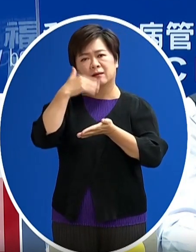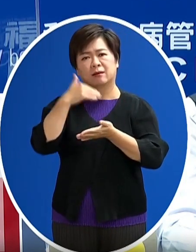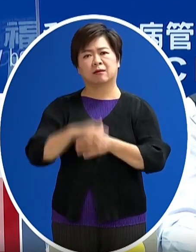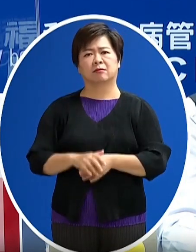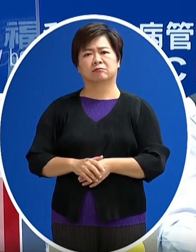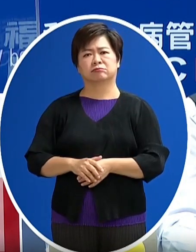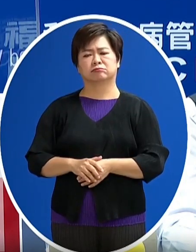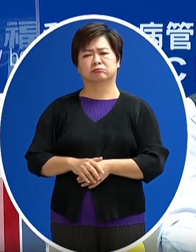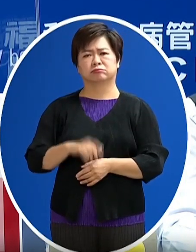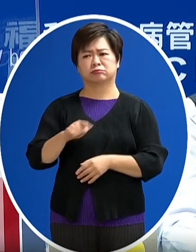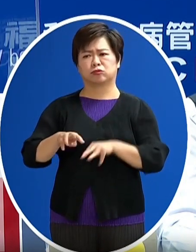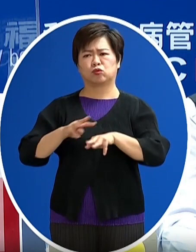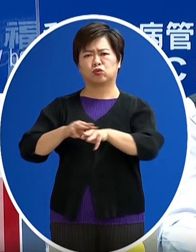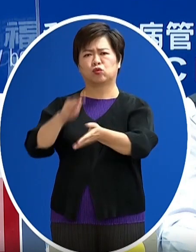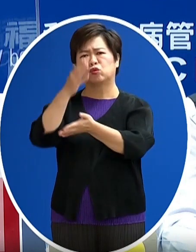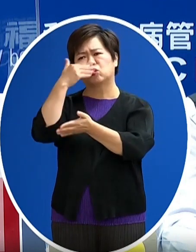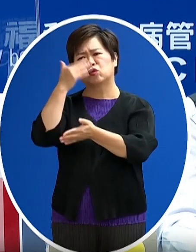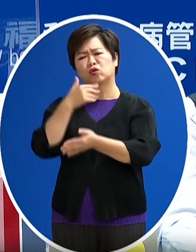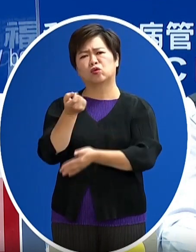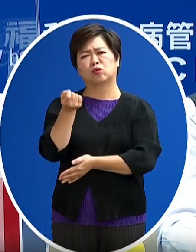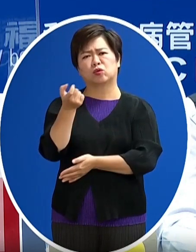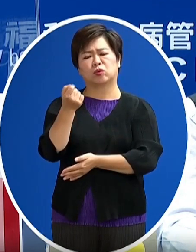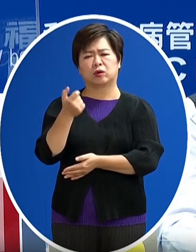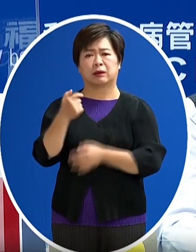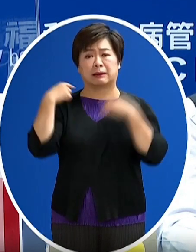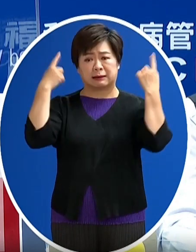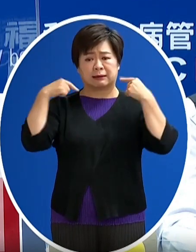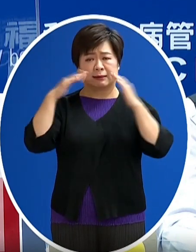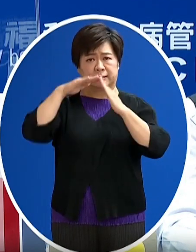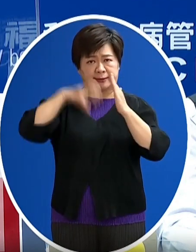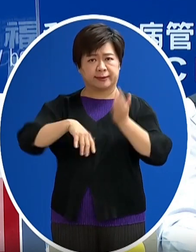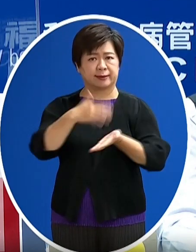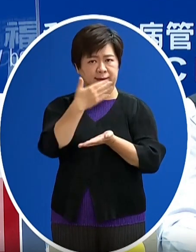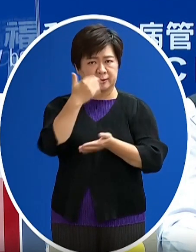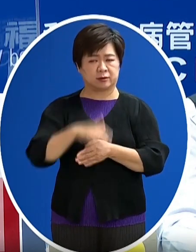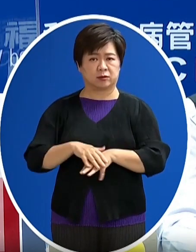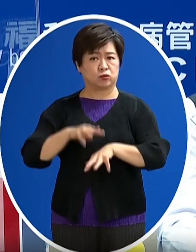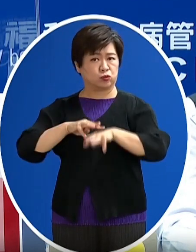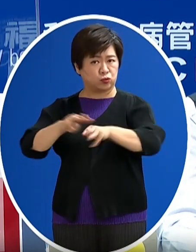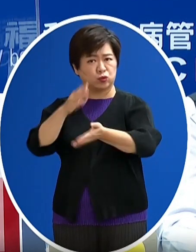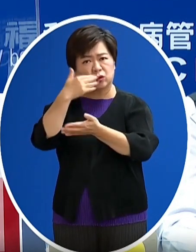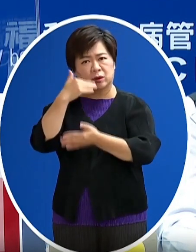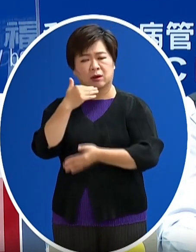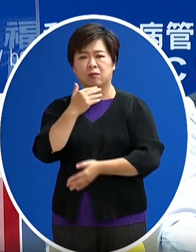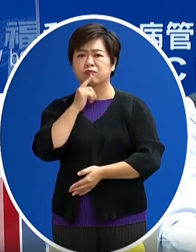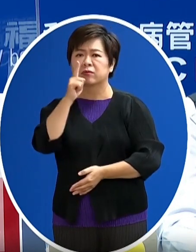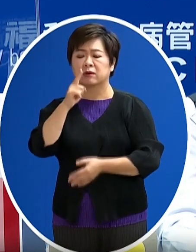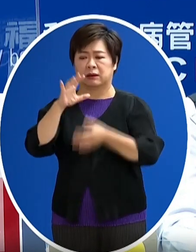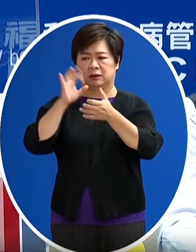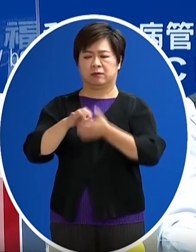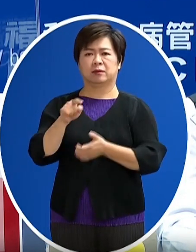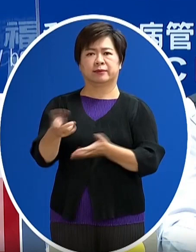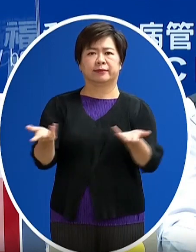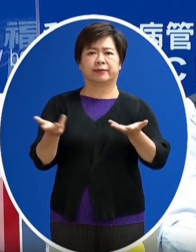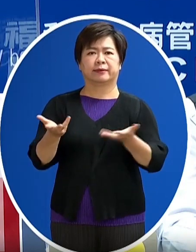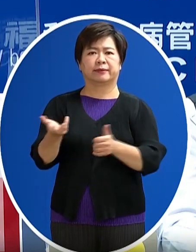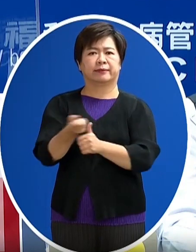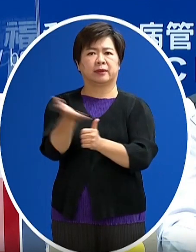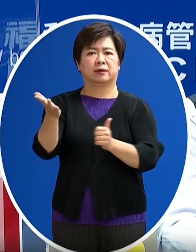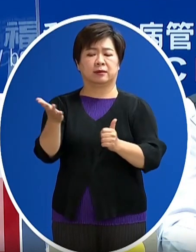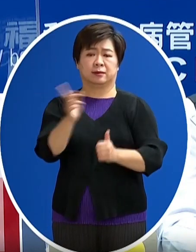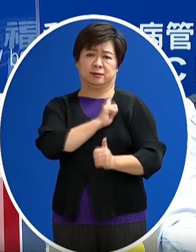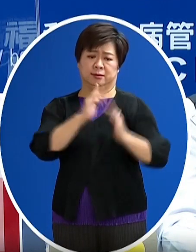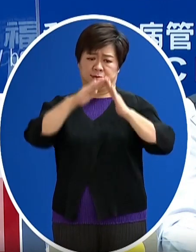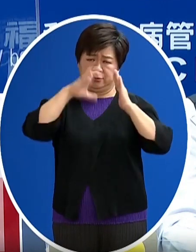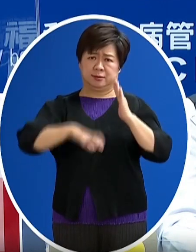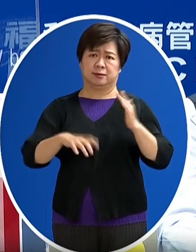会远大于在外面吃饭的一个机会，所以在外面你吃一次饭，如果会因为这样的人在家里